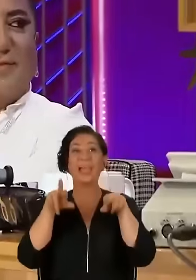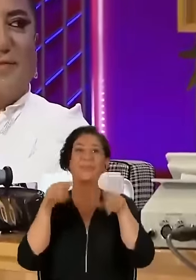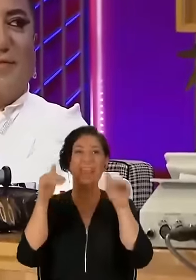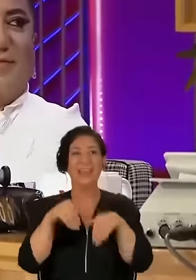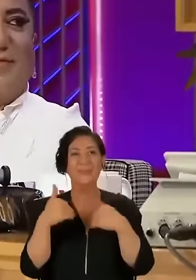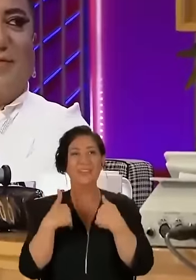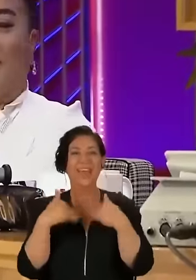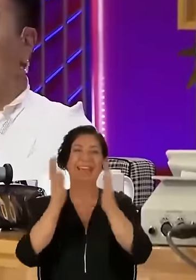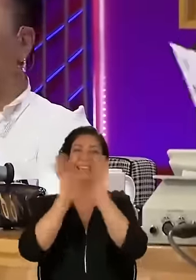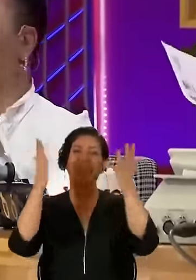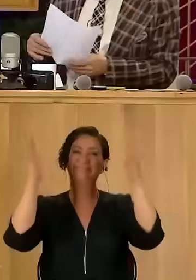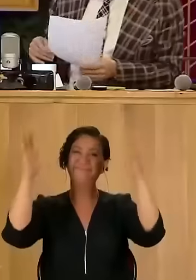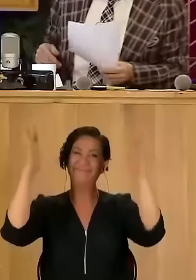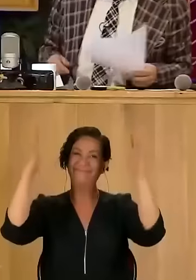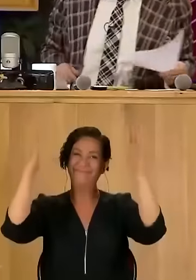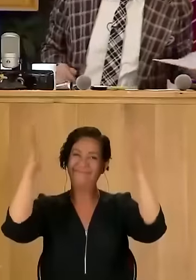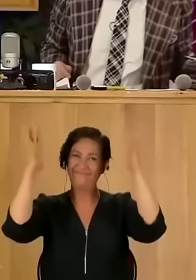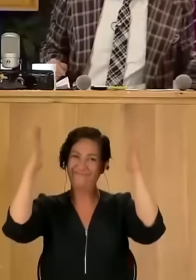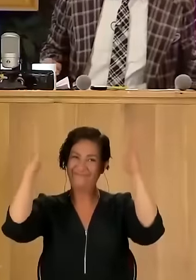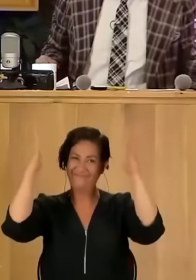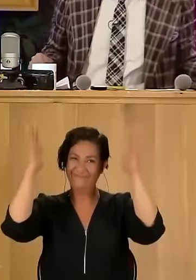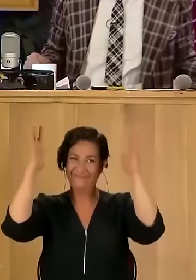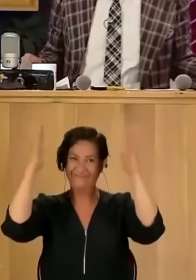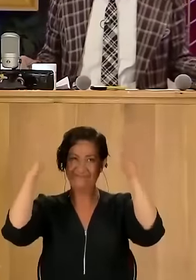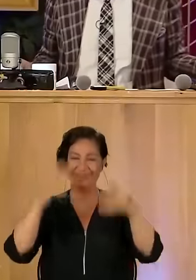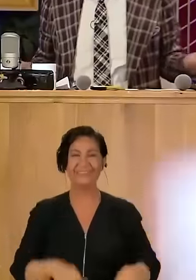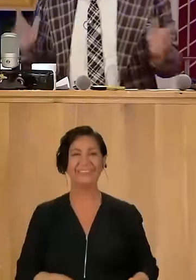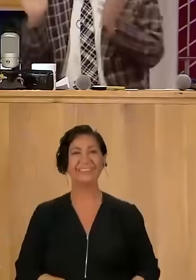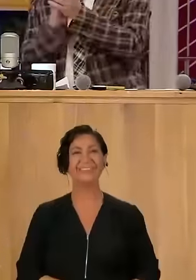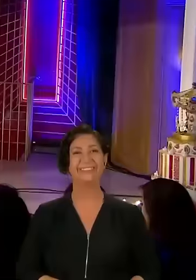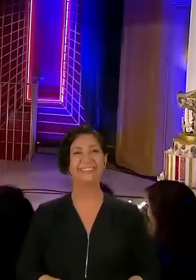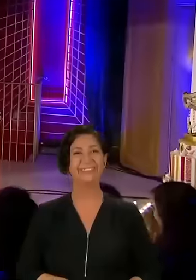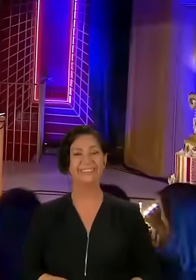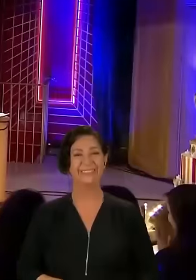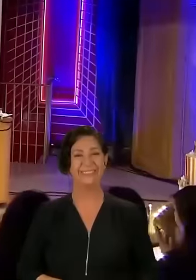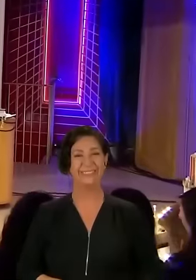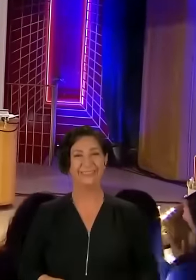Evet. Alkışlıyoruz. Bravo hocam.